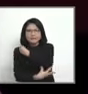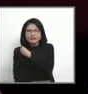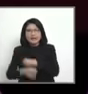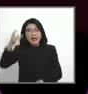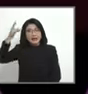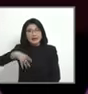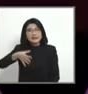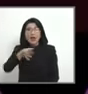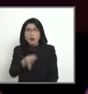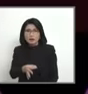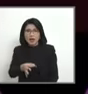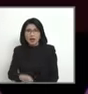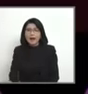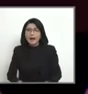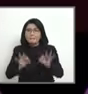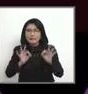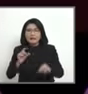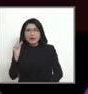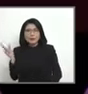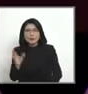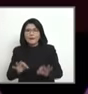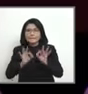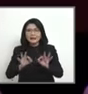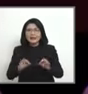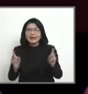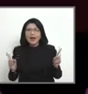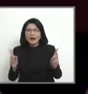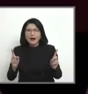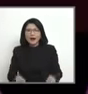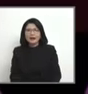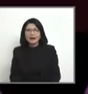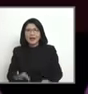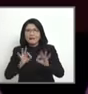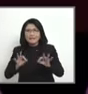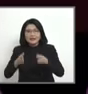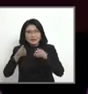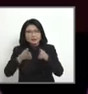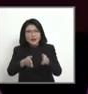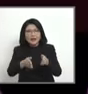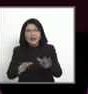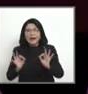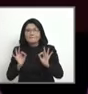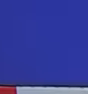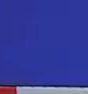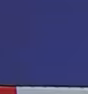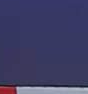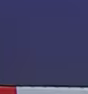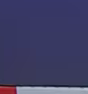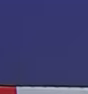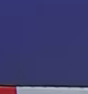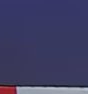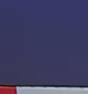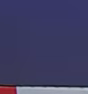itu harus jeda dulu kita juga akan meminta pendapat ataupun closing statement dari para panelis usai jeda Tetaplah bersama